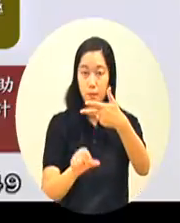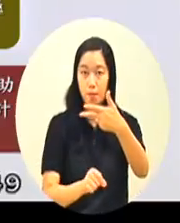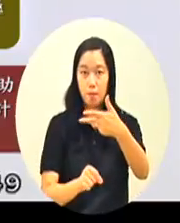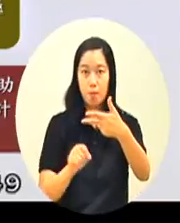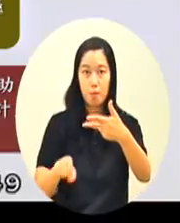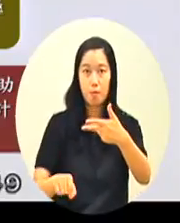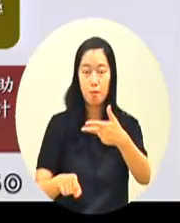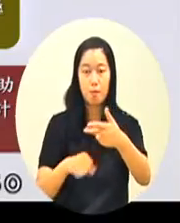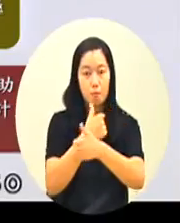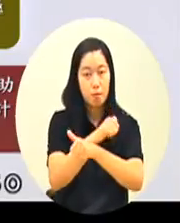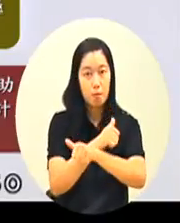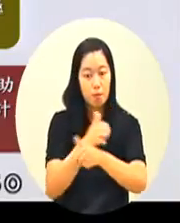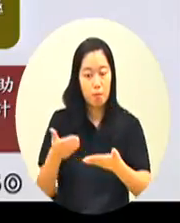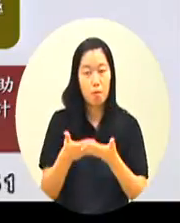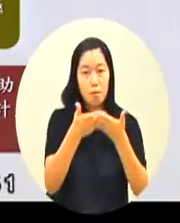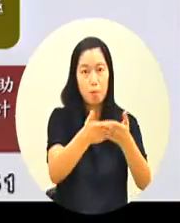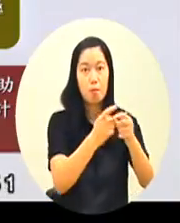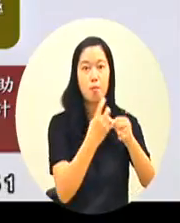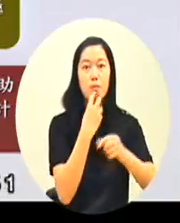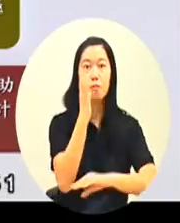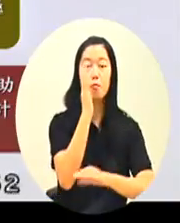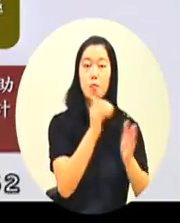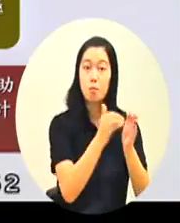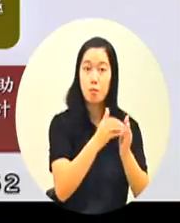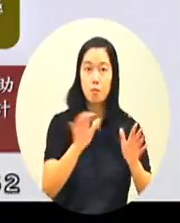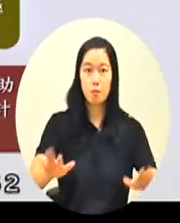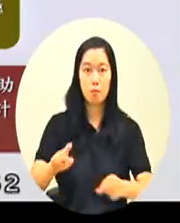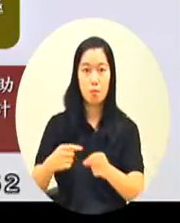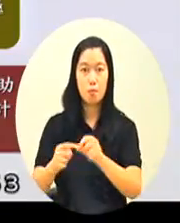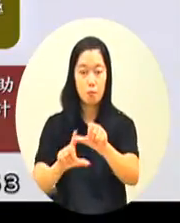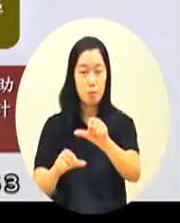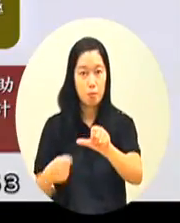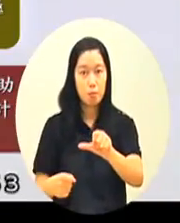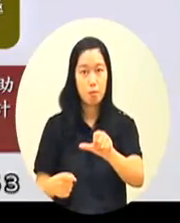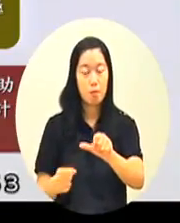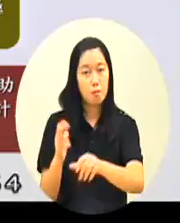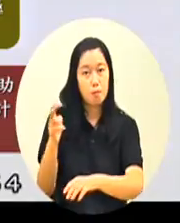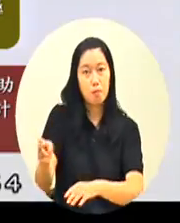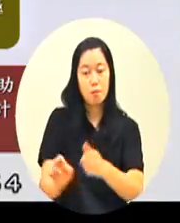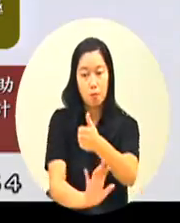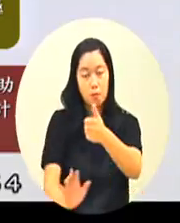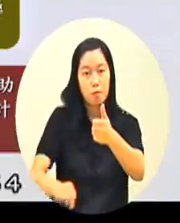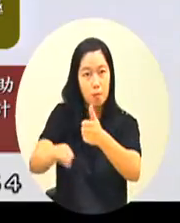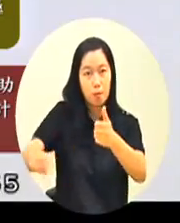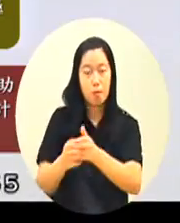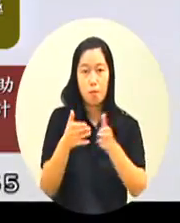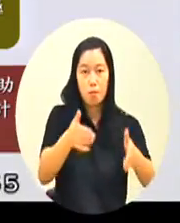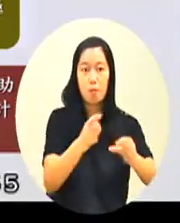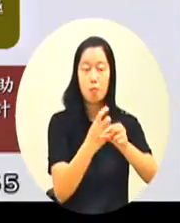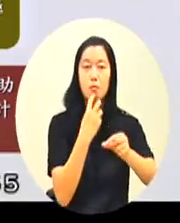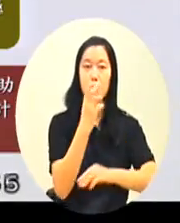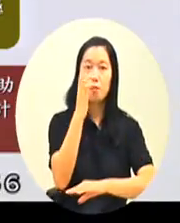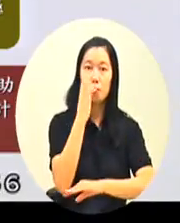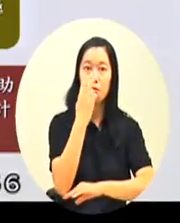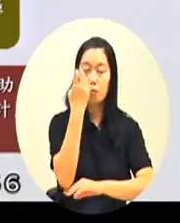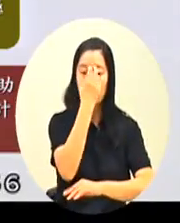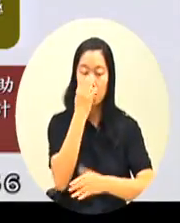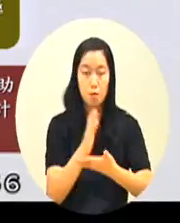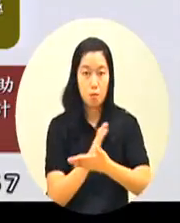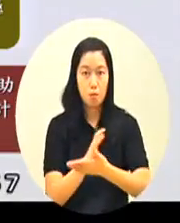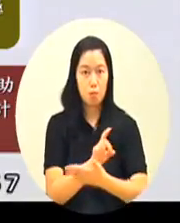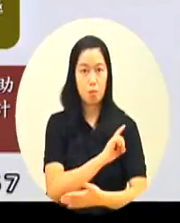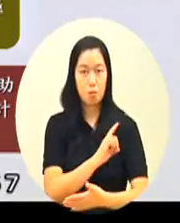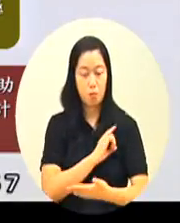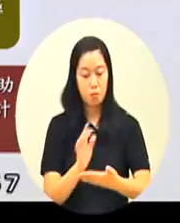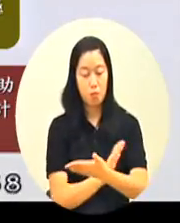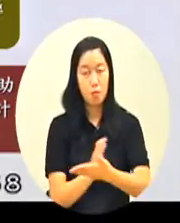考核报表报送中央，那在今年5月的话，也请各机关针对中央要考评的项目自我评量，